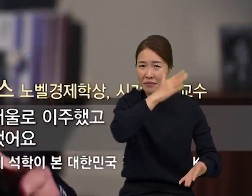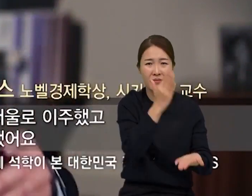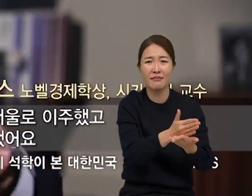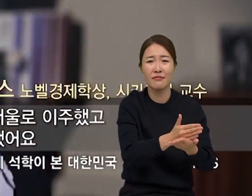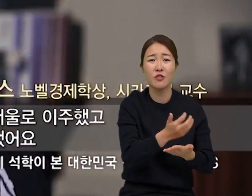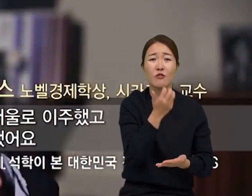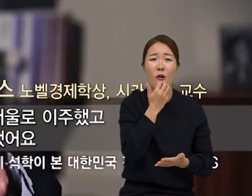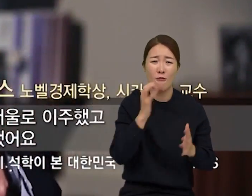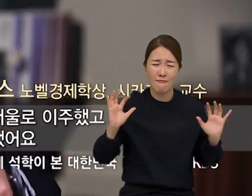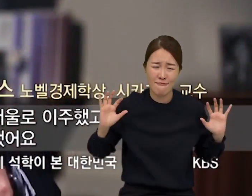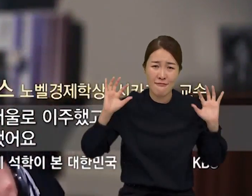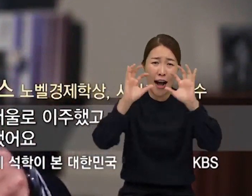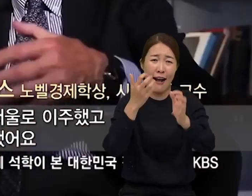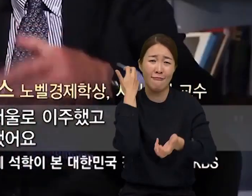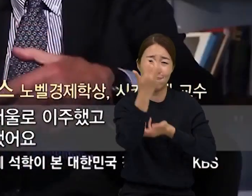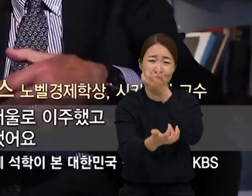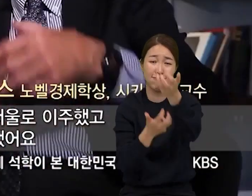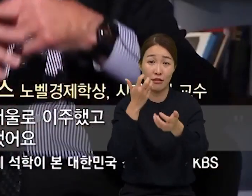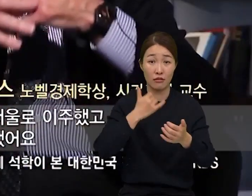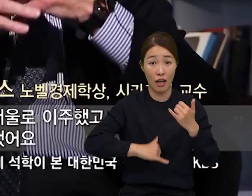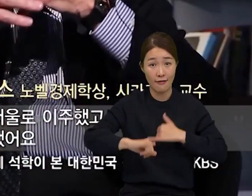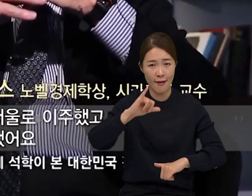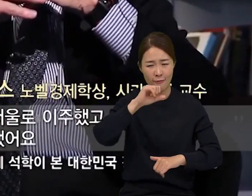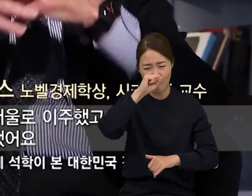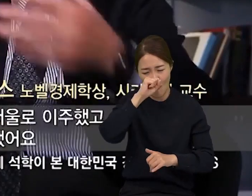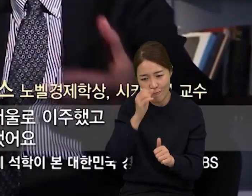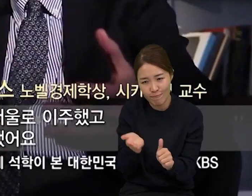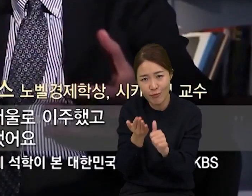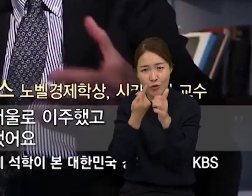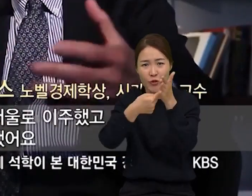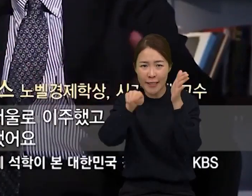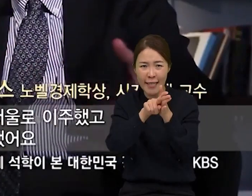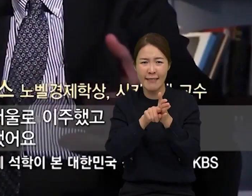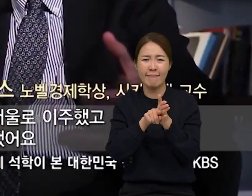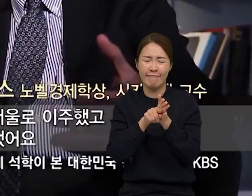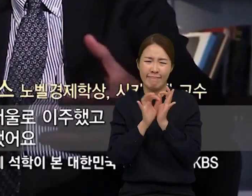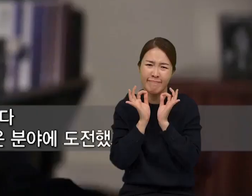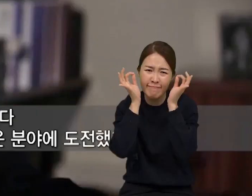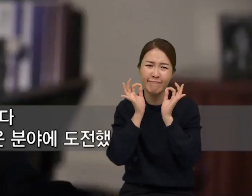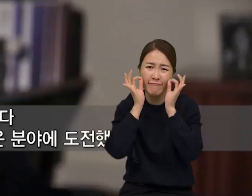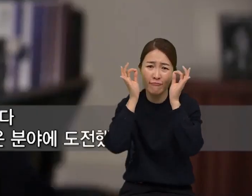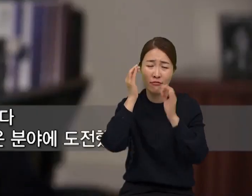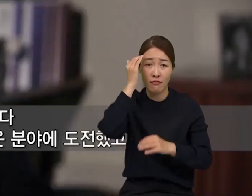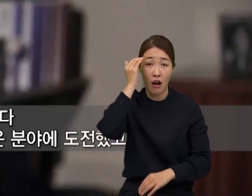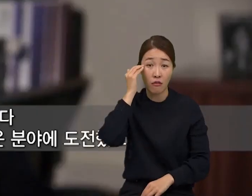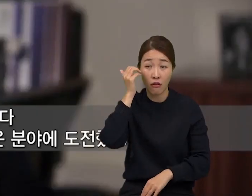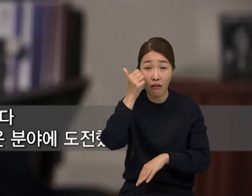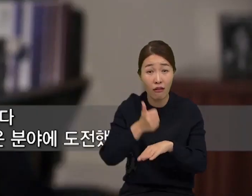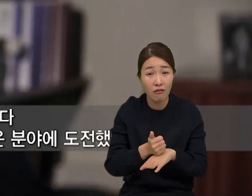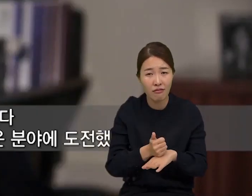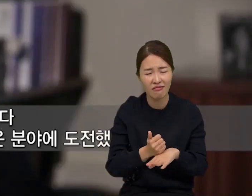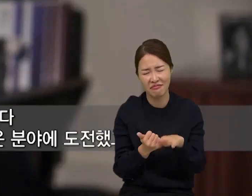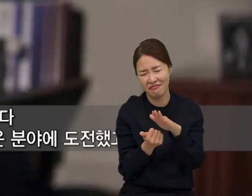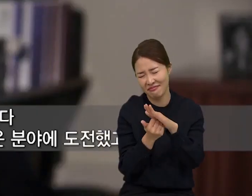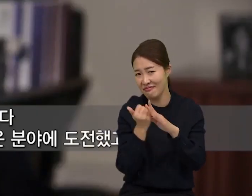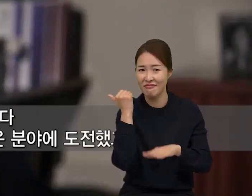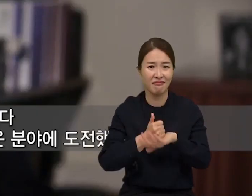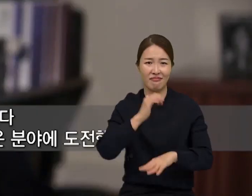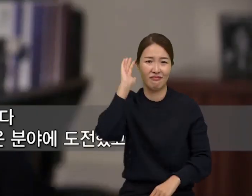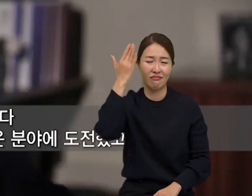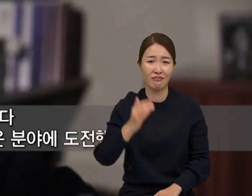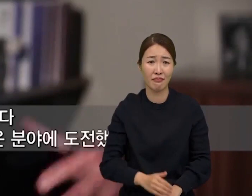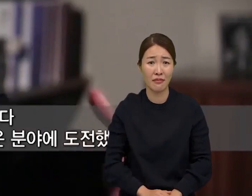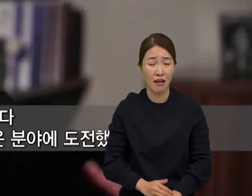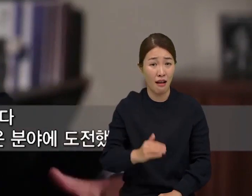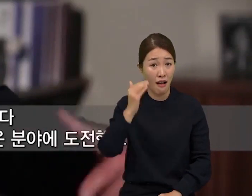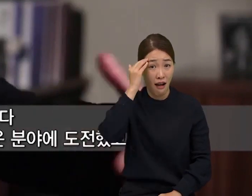the countryside and into Seoul, put their children in good classes. Korea is a success in that dimension.